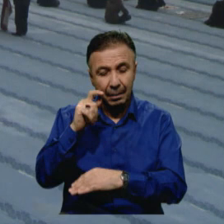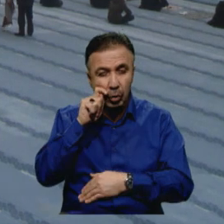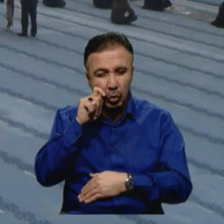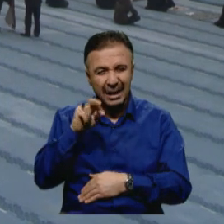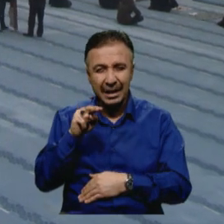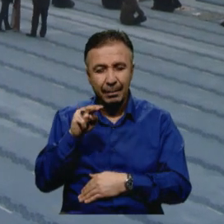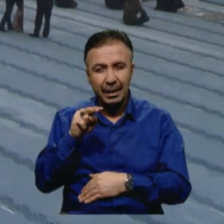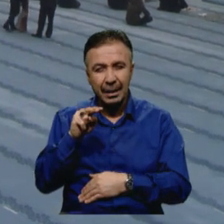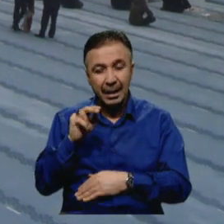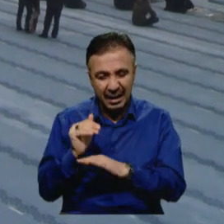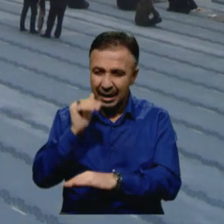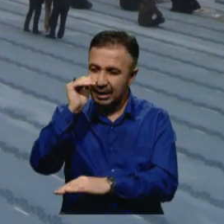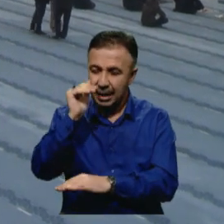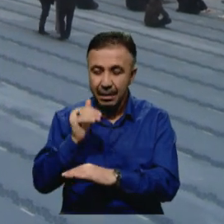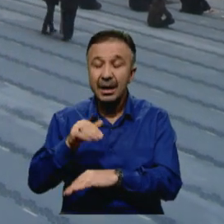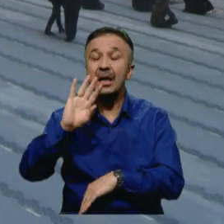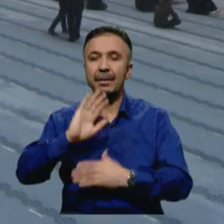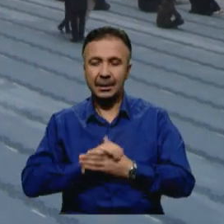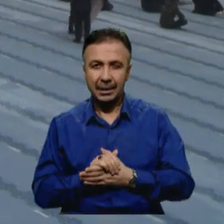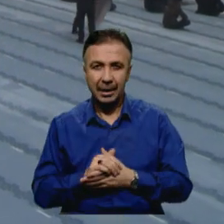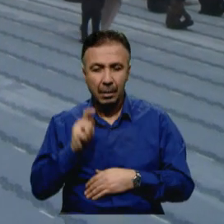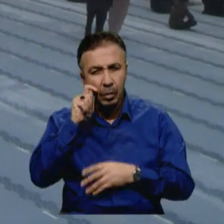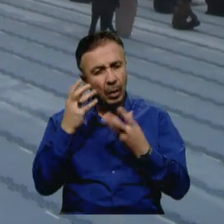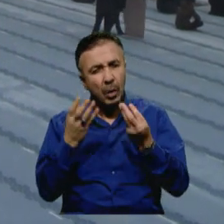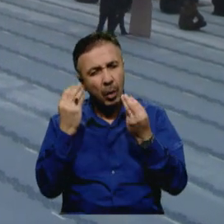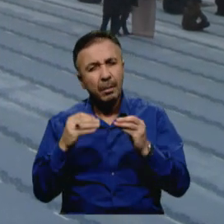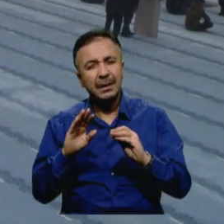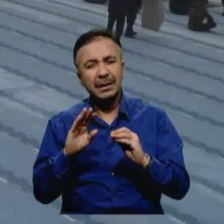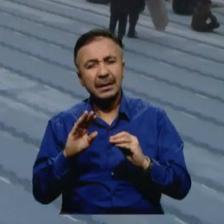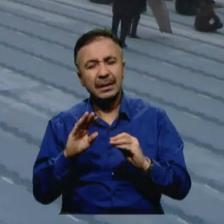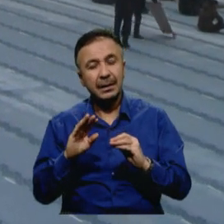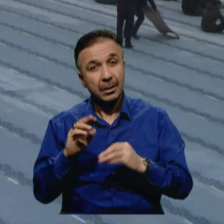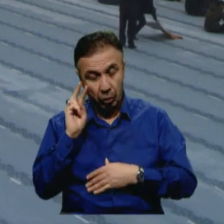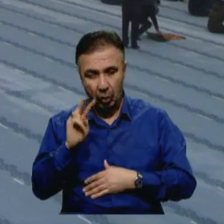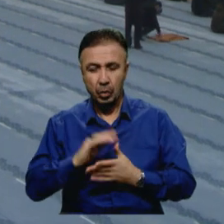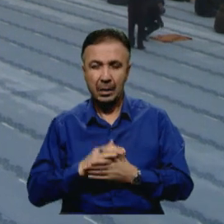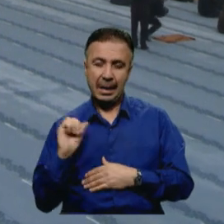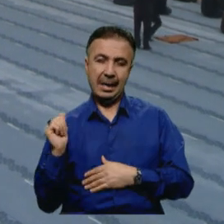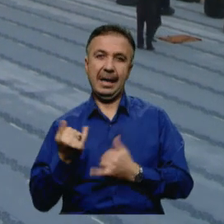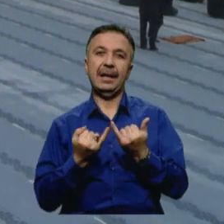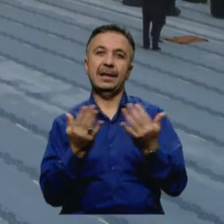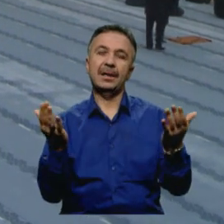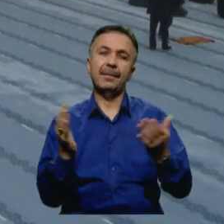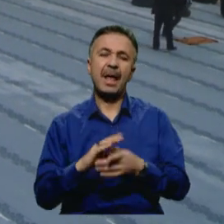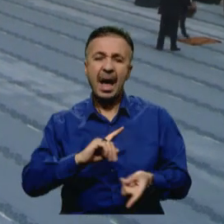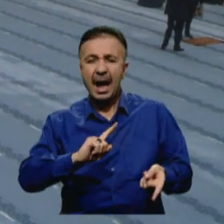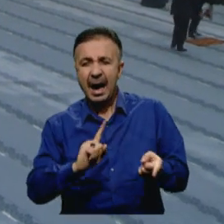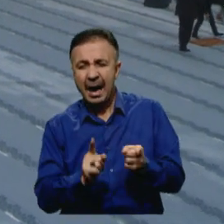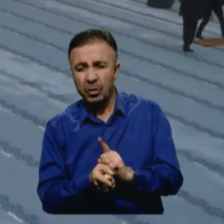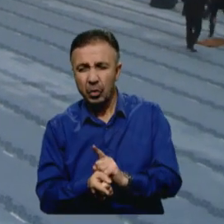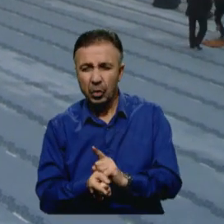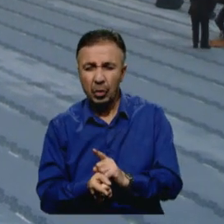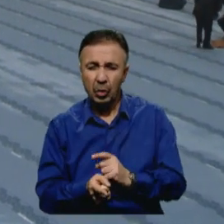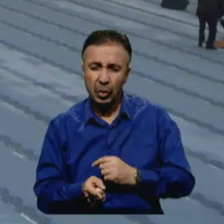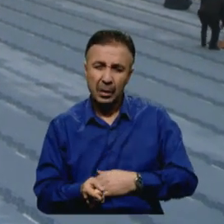yaşamadığı bir insanın Müslümanlığını ortaya koyar. Değerli kardeşlerim, her türlü beşeri